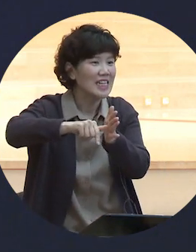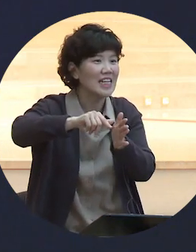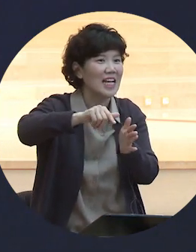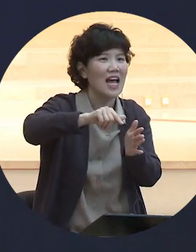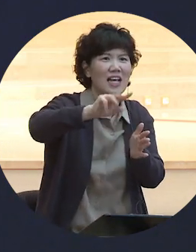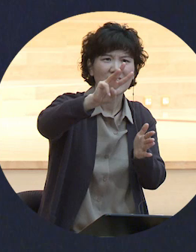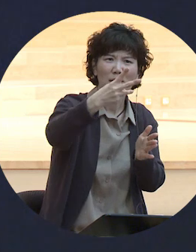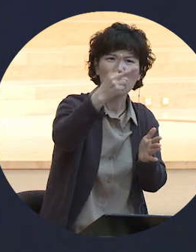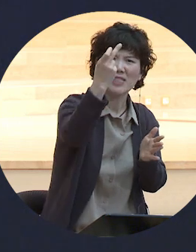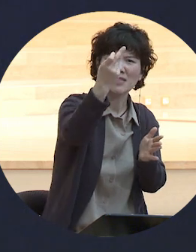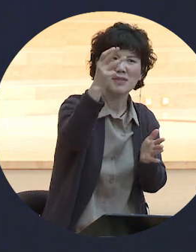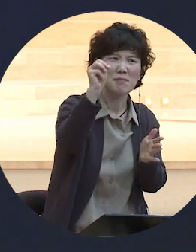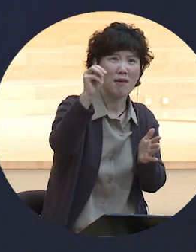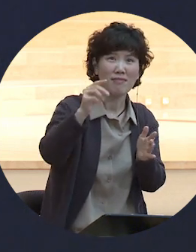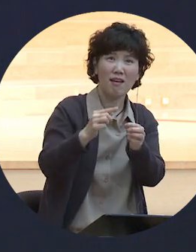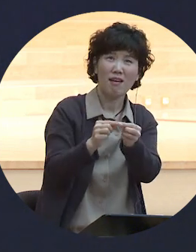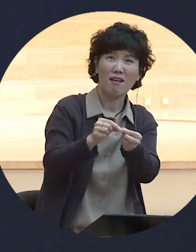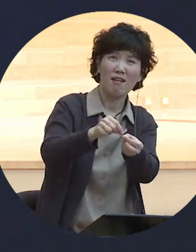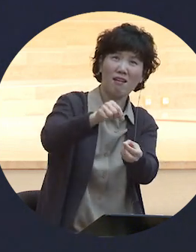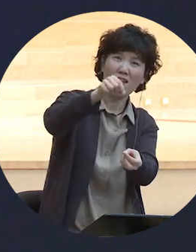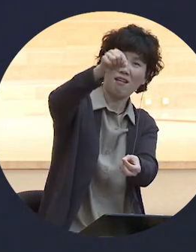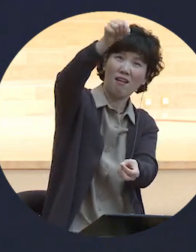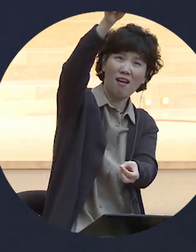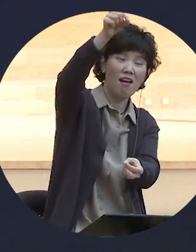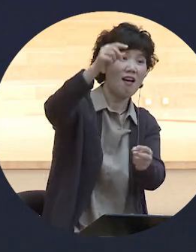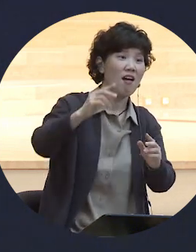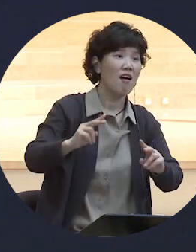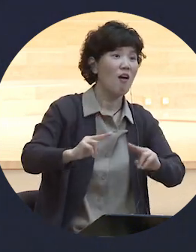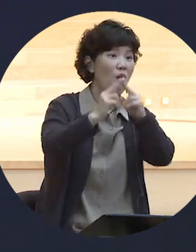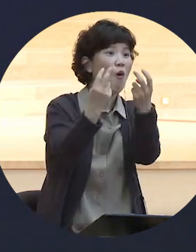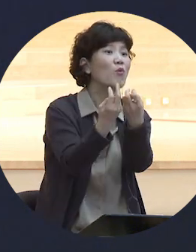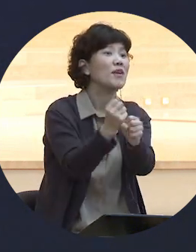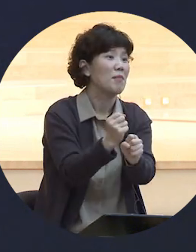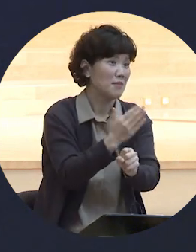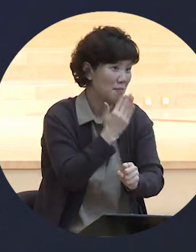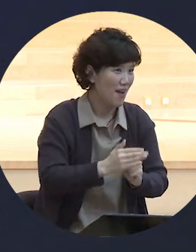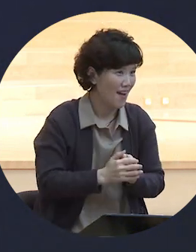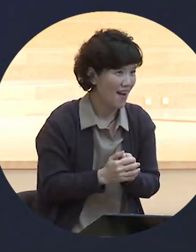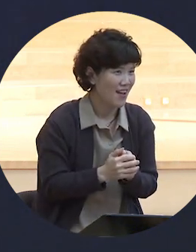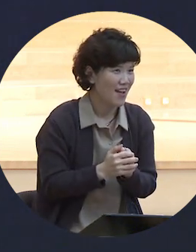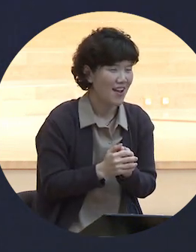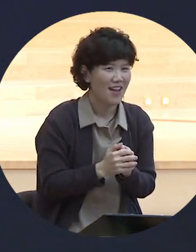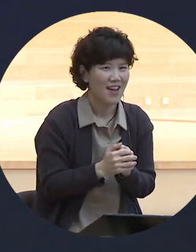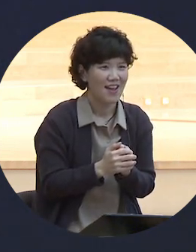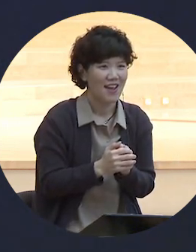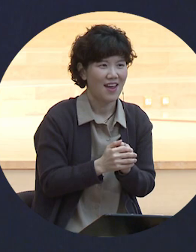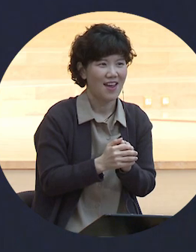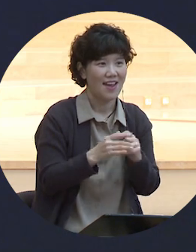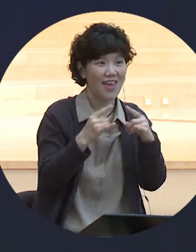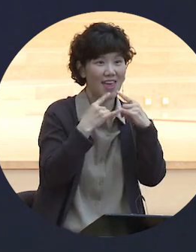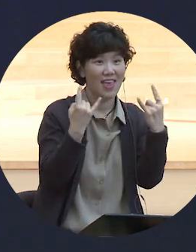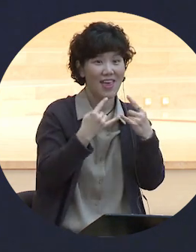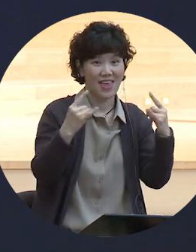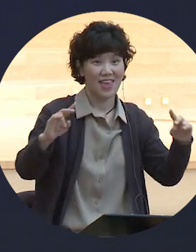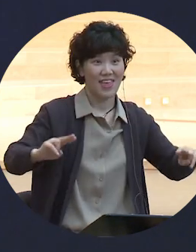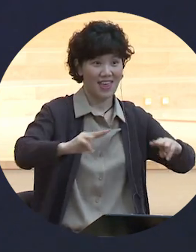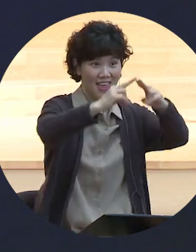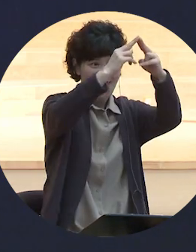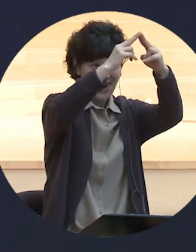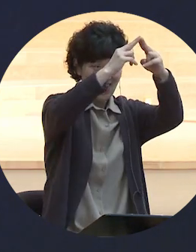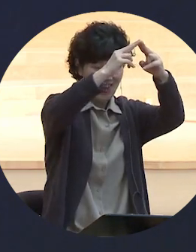312m 높이 이 에펠탑 어떻게 건축했냐? 가장 중요한 게 뭐냐? 에펠탑 세워져 있는